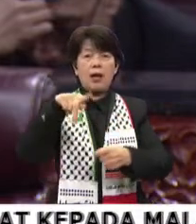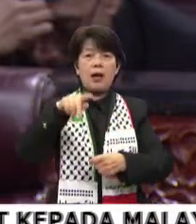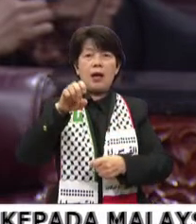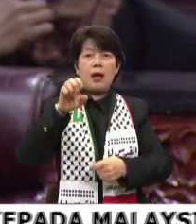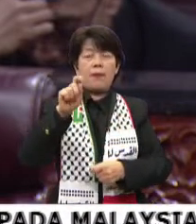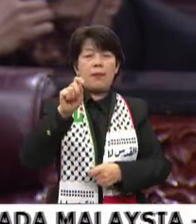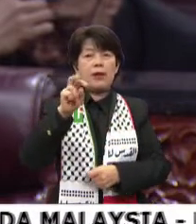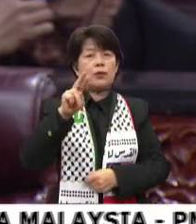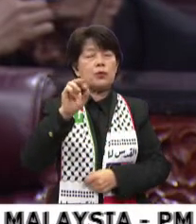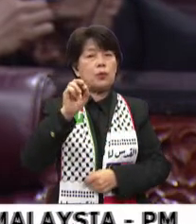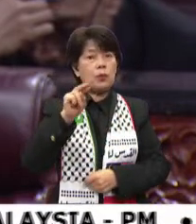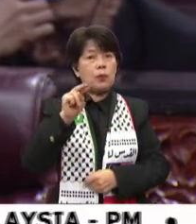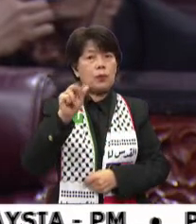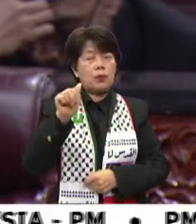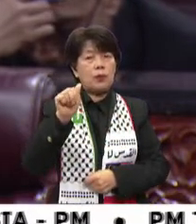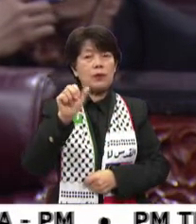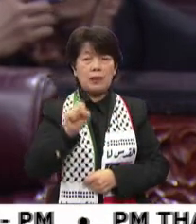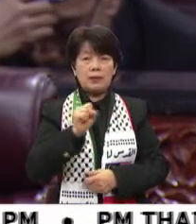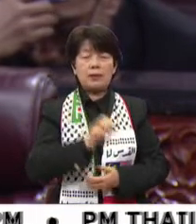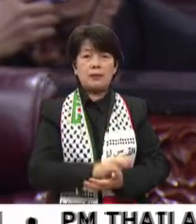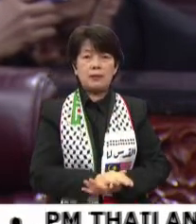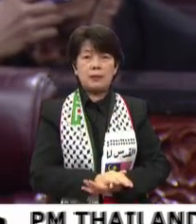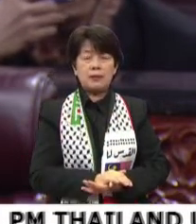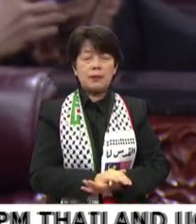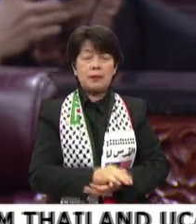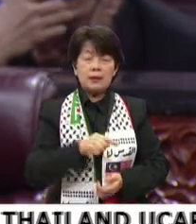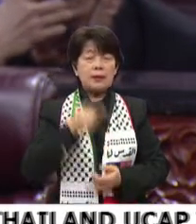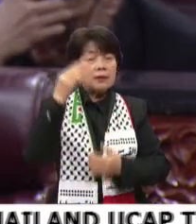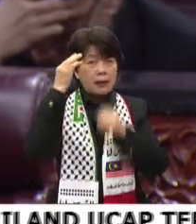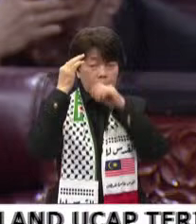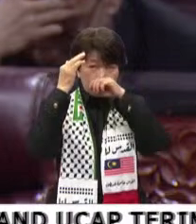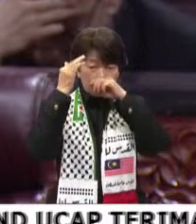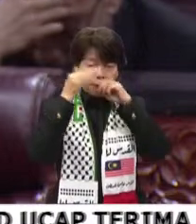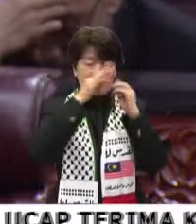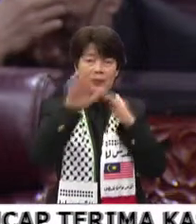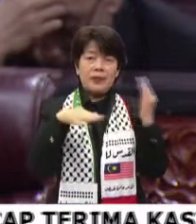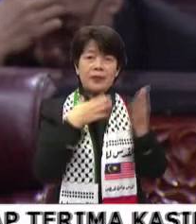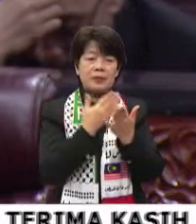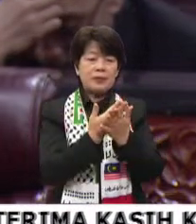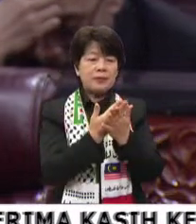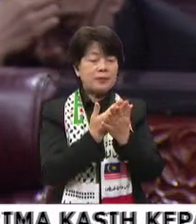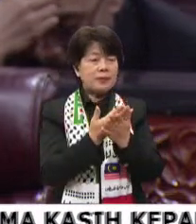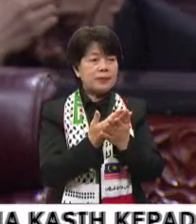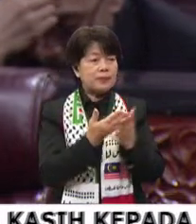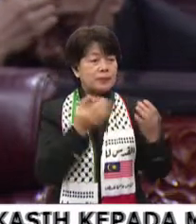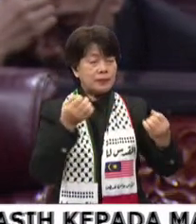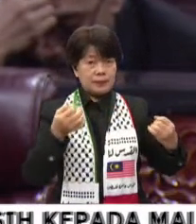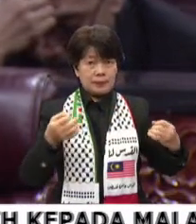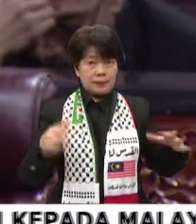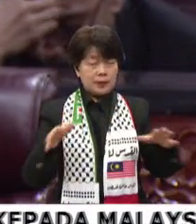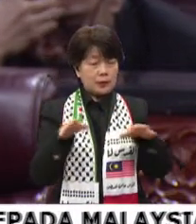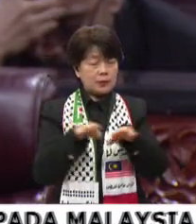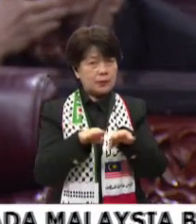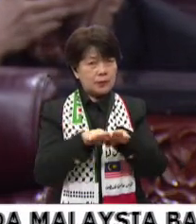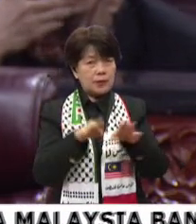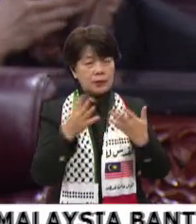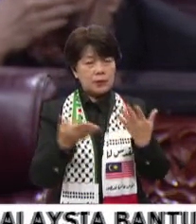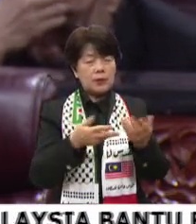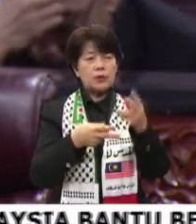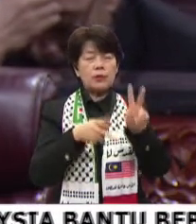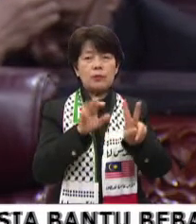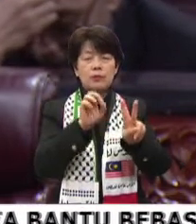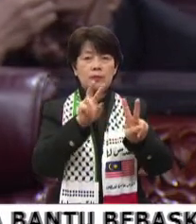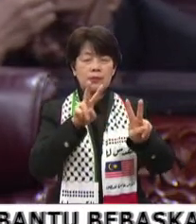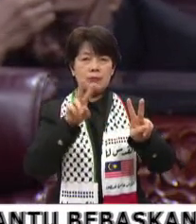tapi dalam masa yang sama sebenarnya kalau kita lihat kita walaupun kita tamatkan operasinya pada tahun 2027 ya